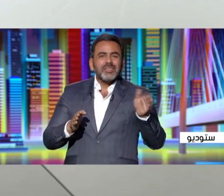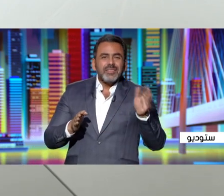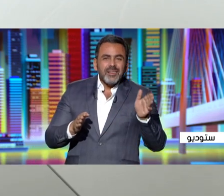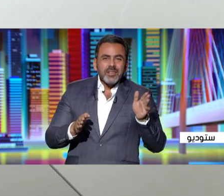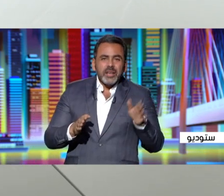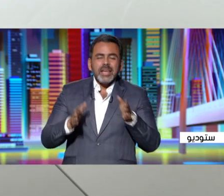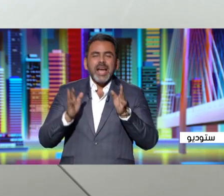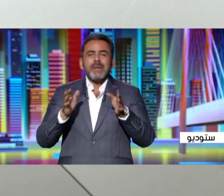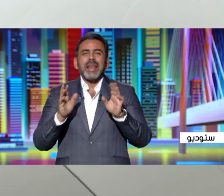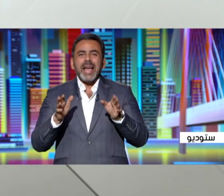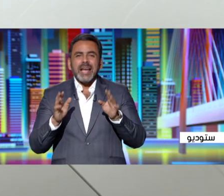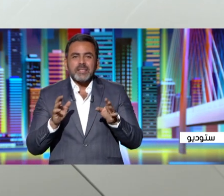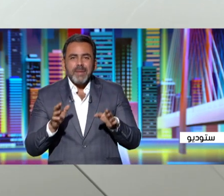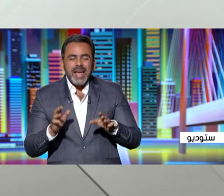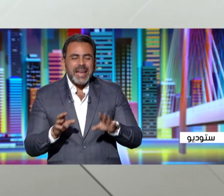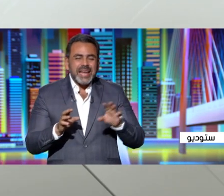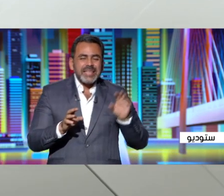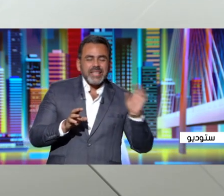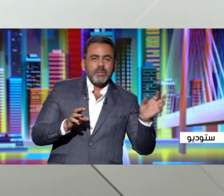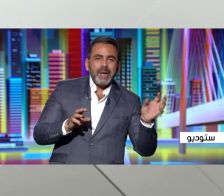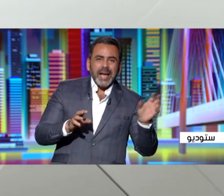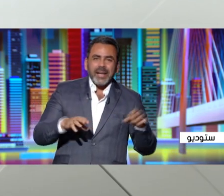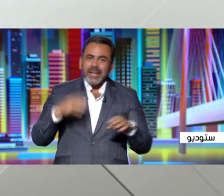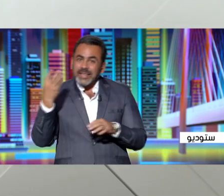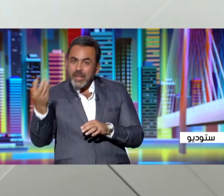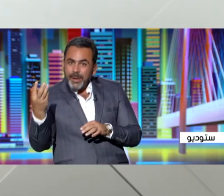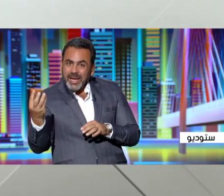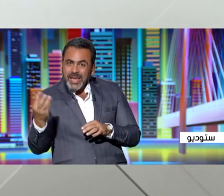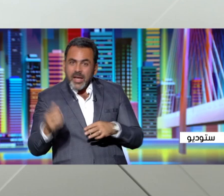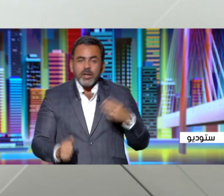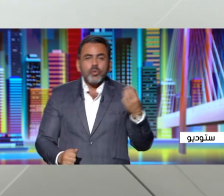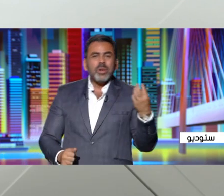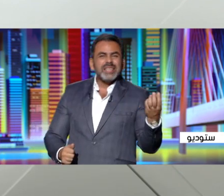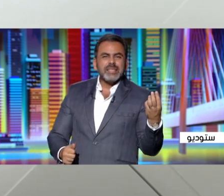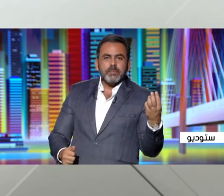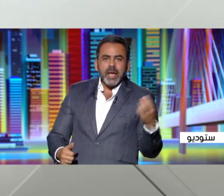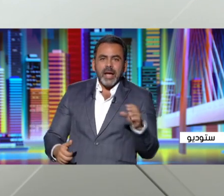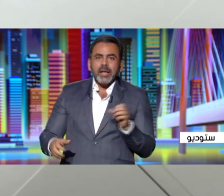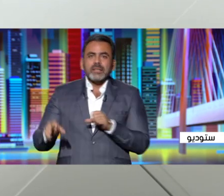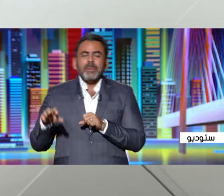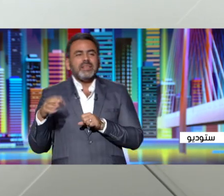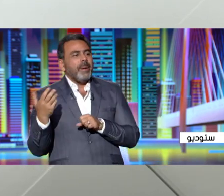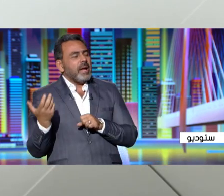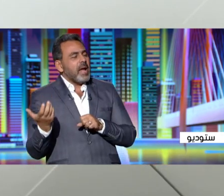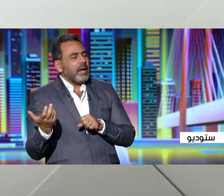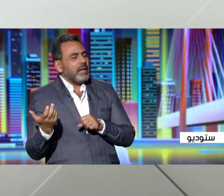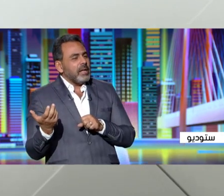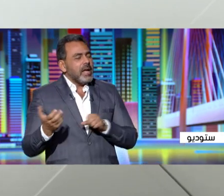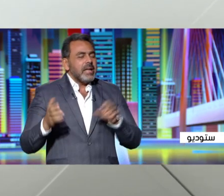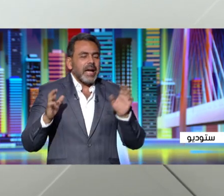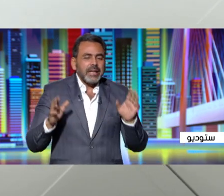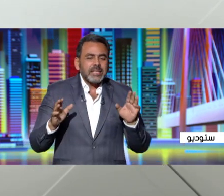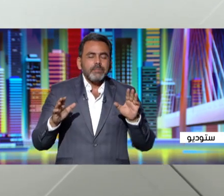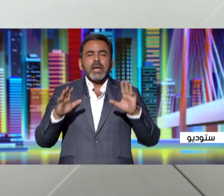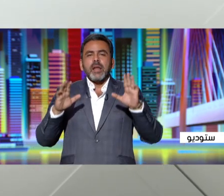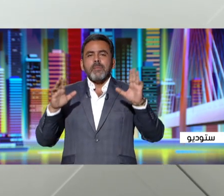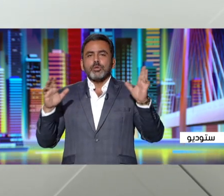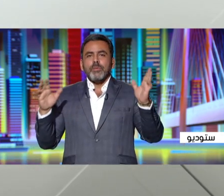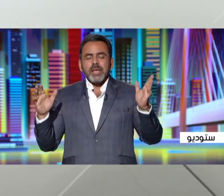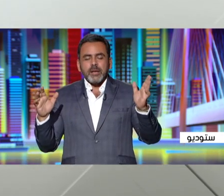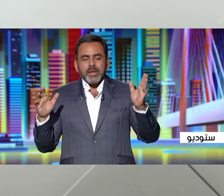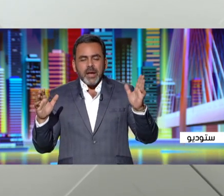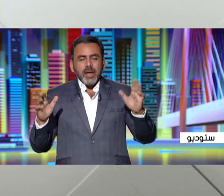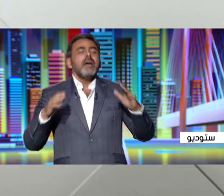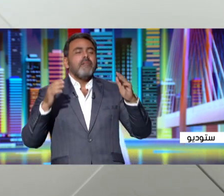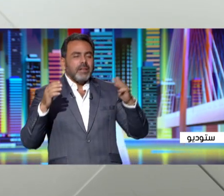والاقتصاد الاسرائيلي قايم على حاجه اسمها الاستتباع التبعيه والاستباق طب التبعيه يعني ايه يعني لازم تخلق